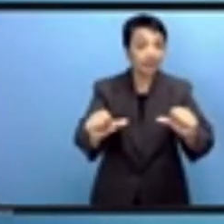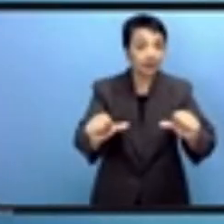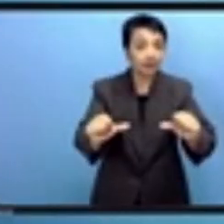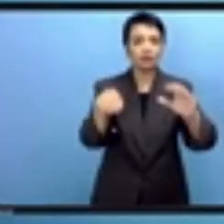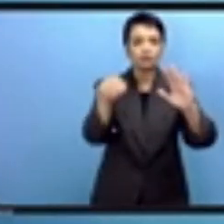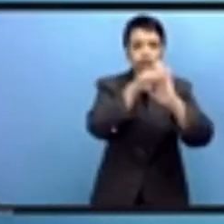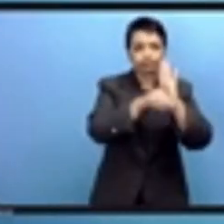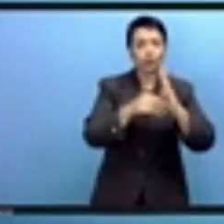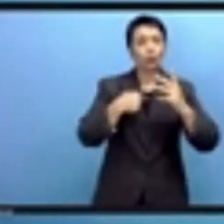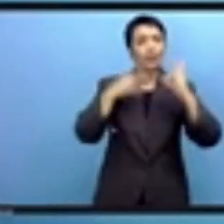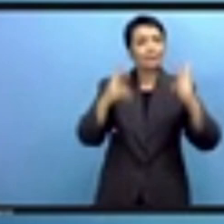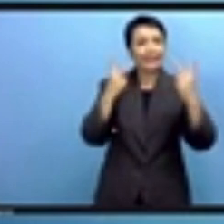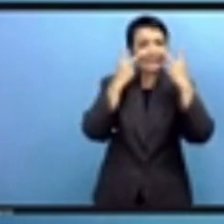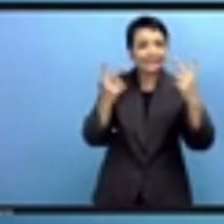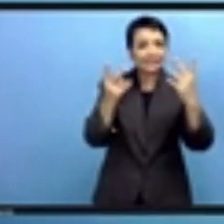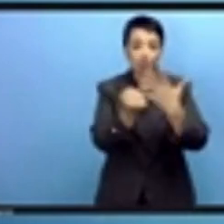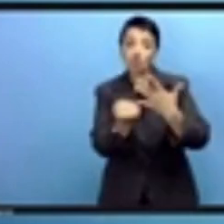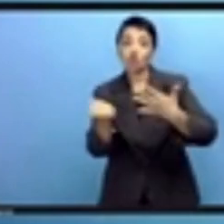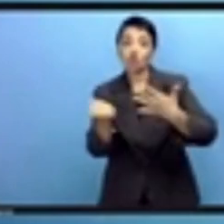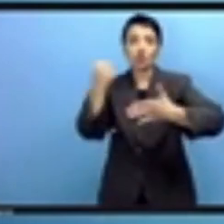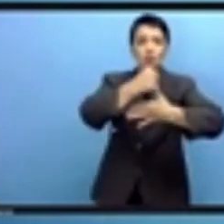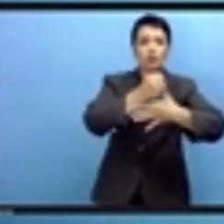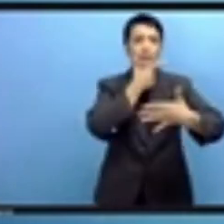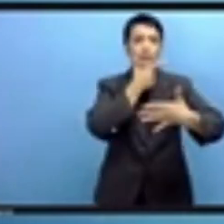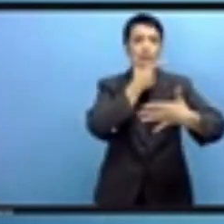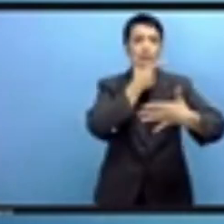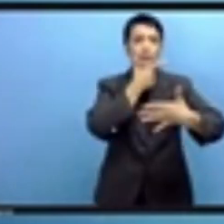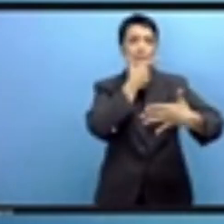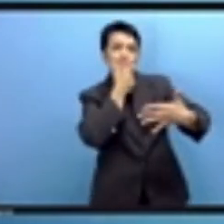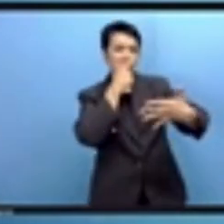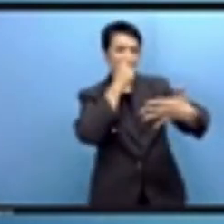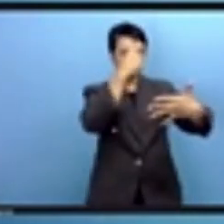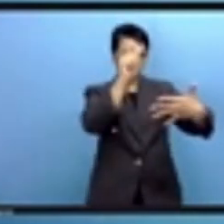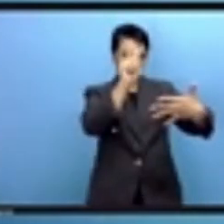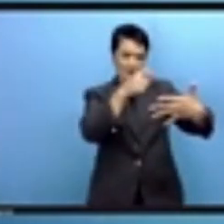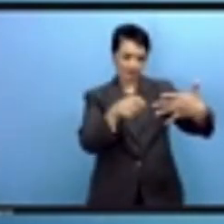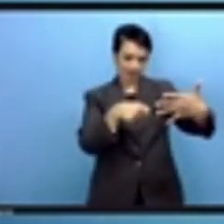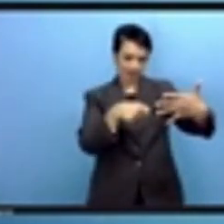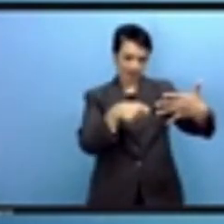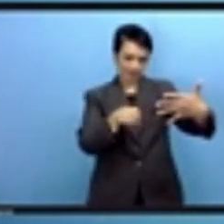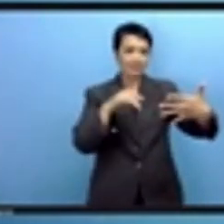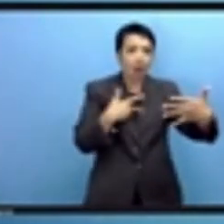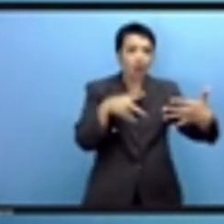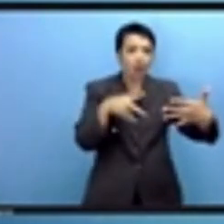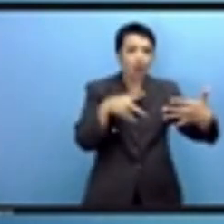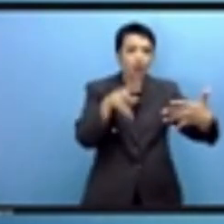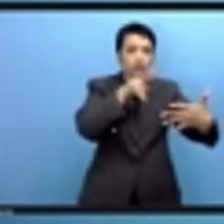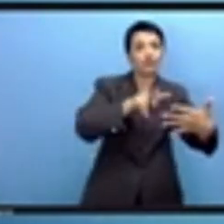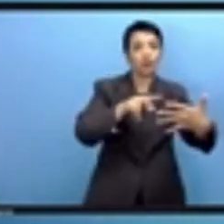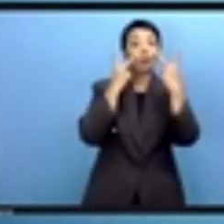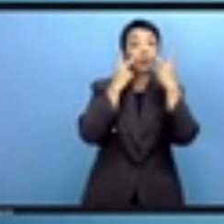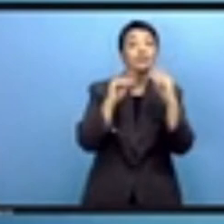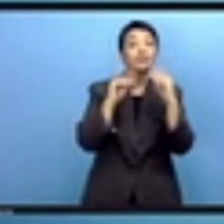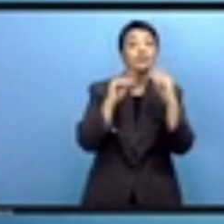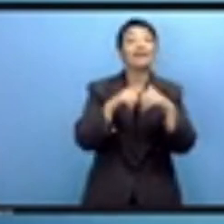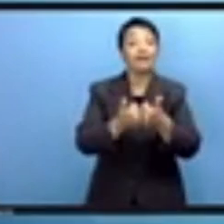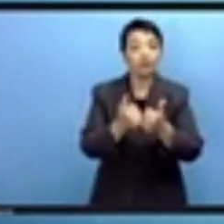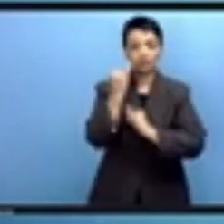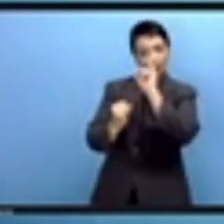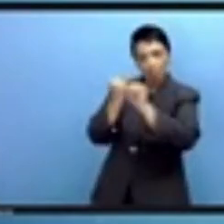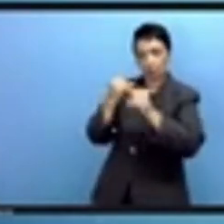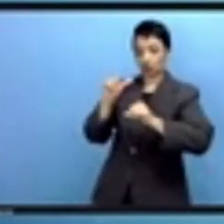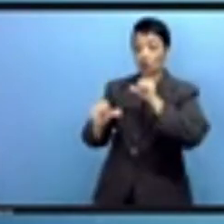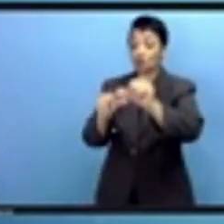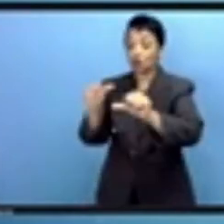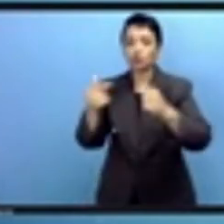它变成常态，我们要回顾哪些是最重要的工